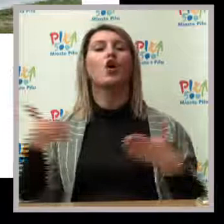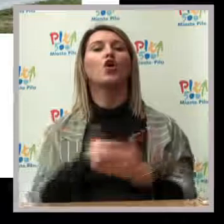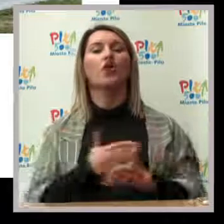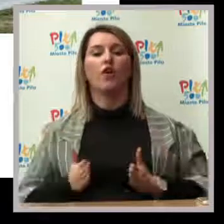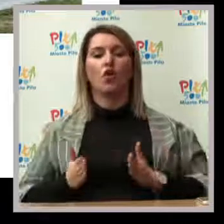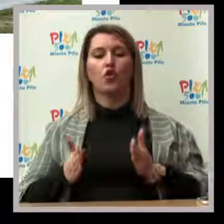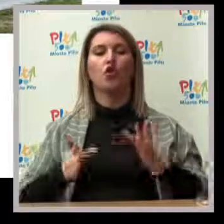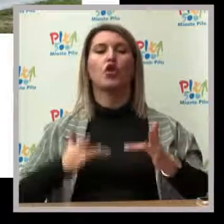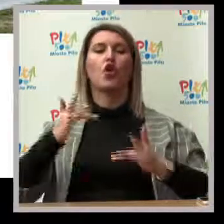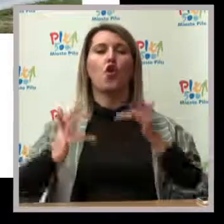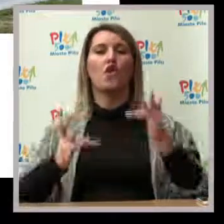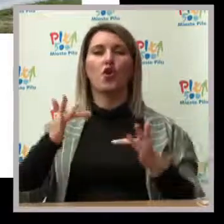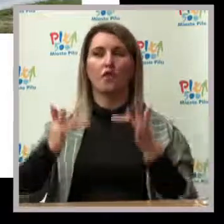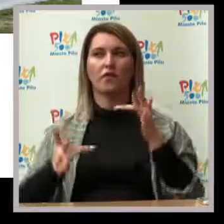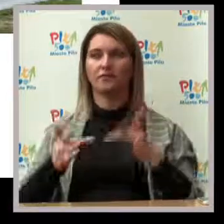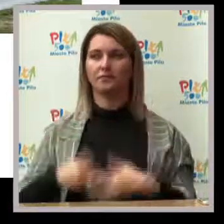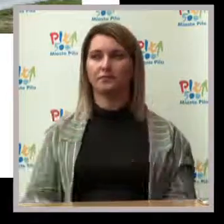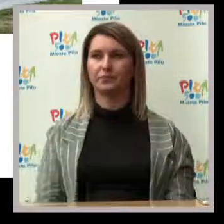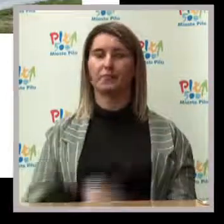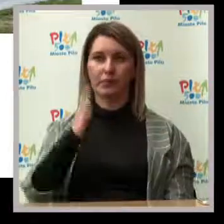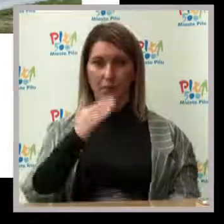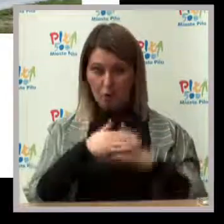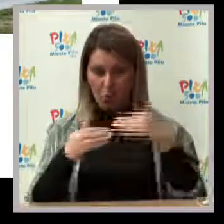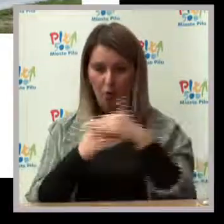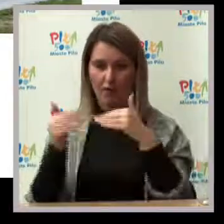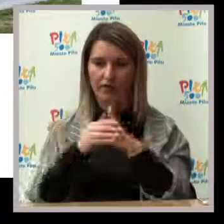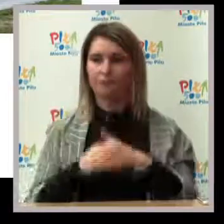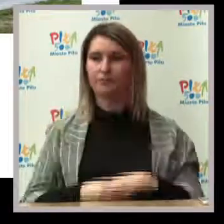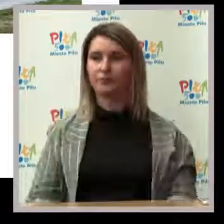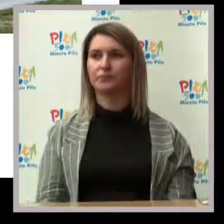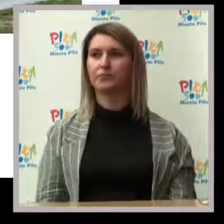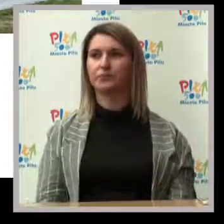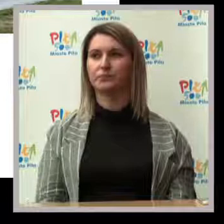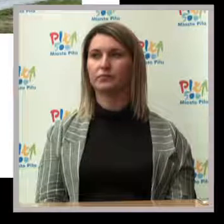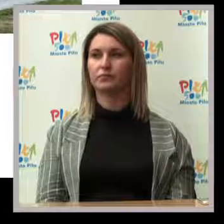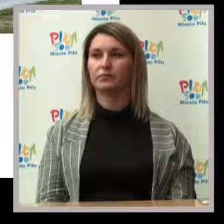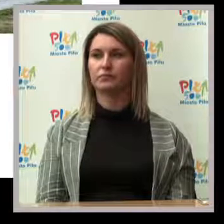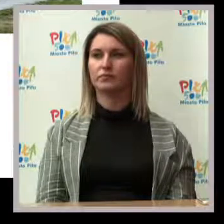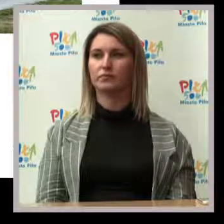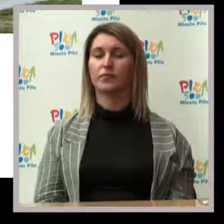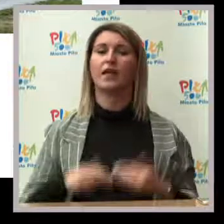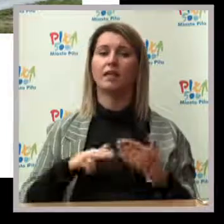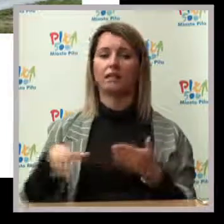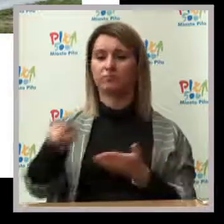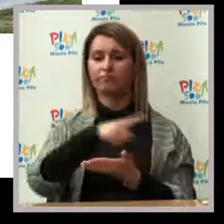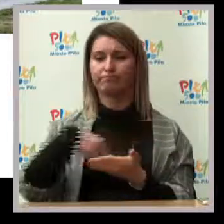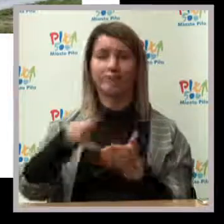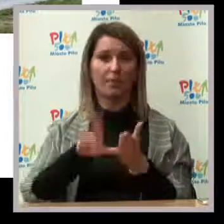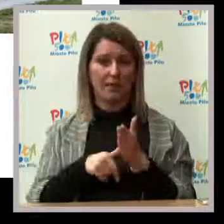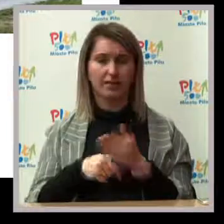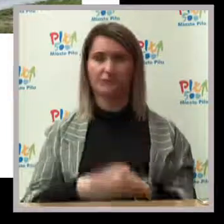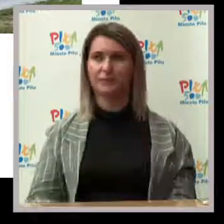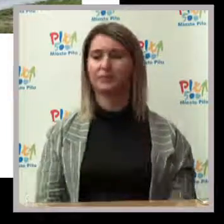Nie zapomnimy o tym, żeby budować nowe drogi rowerowe i nie tylko na terenie samego miasta, nie tylko te,